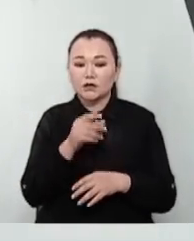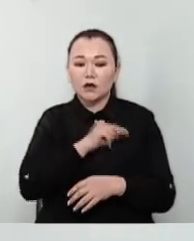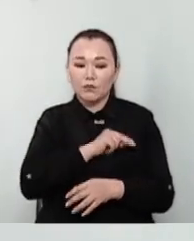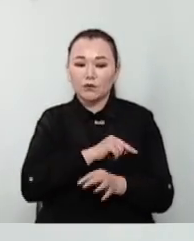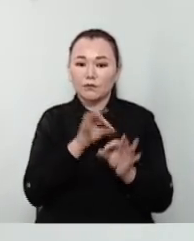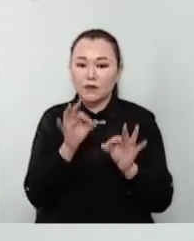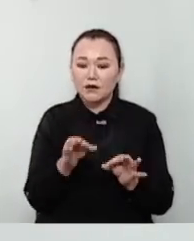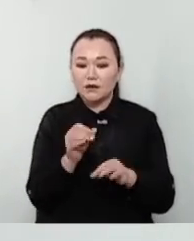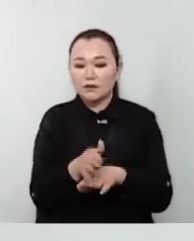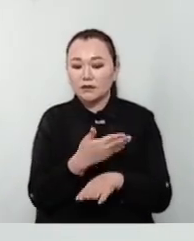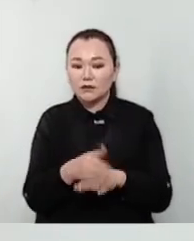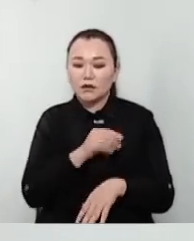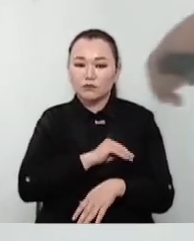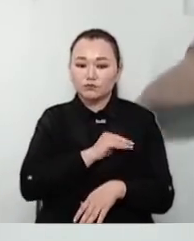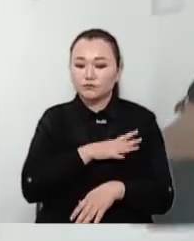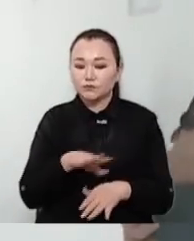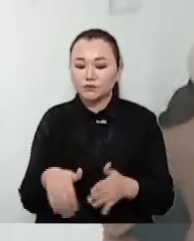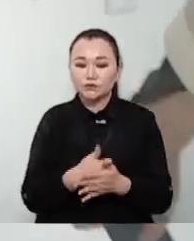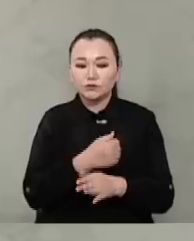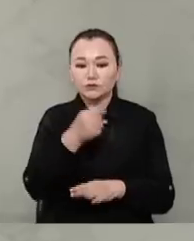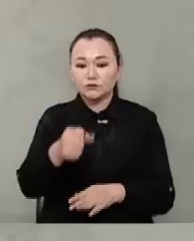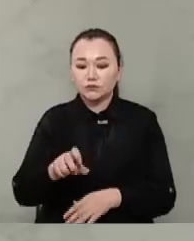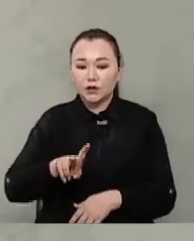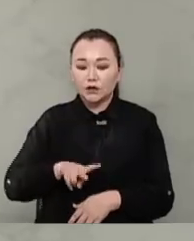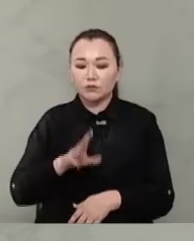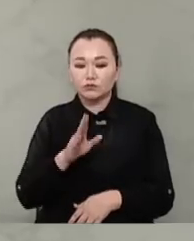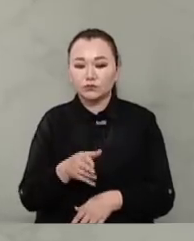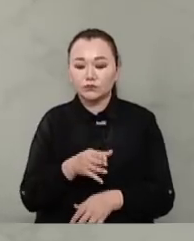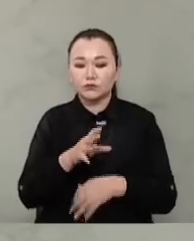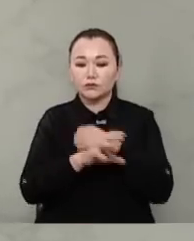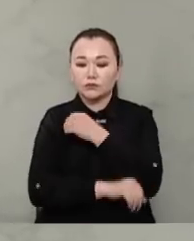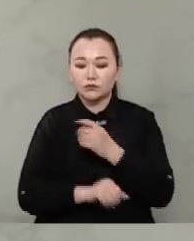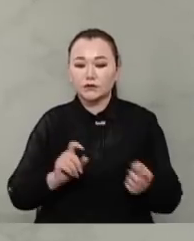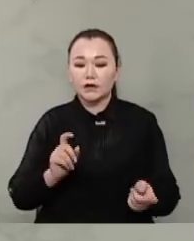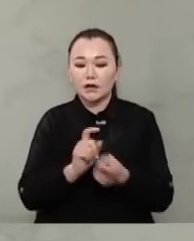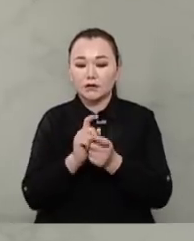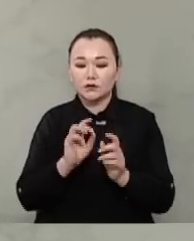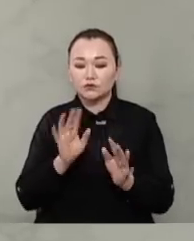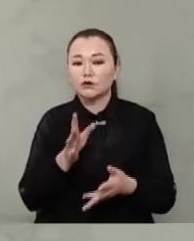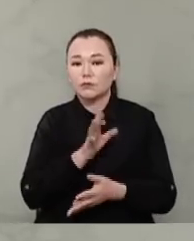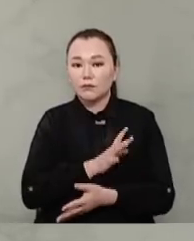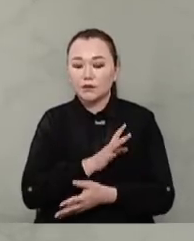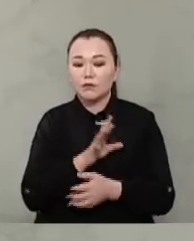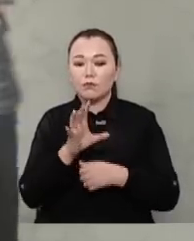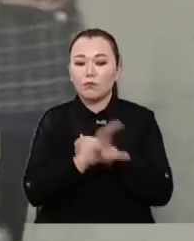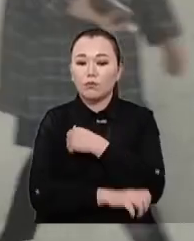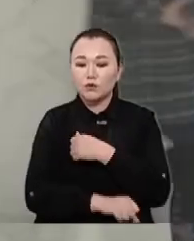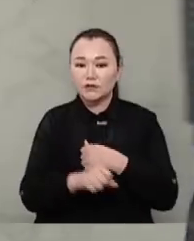дұрыс үйлестіре алмаған, сондықтан жаңа басшы тағайындаймын дейді. Арты осындай айқай шу болып кетіп жатыр. Одан кейін